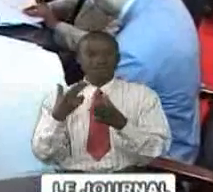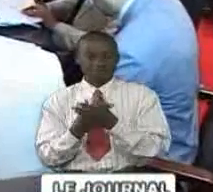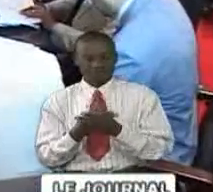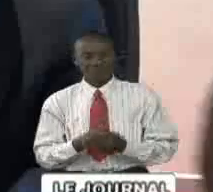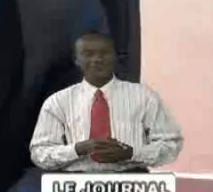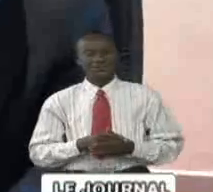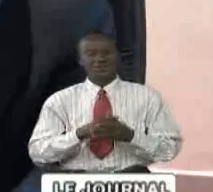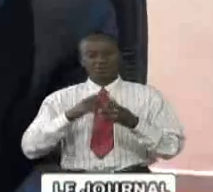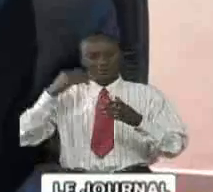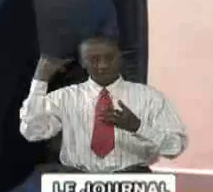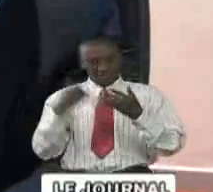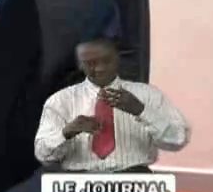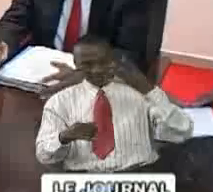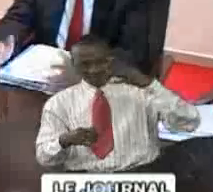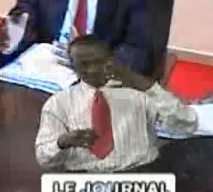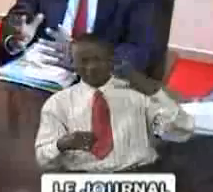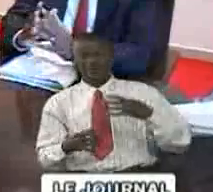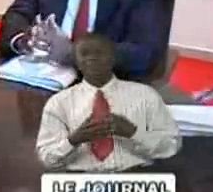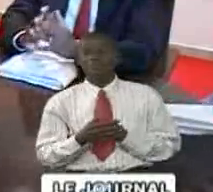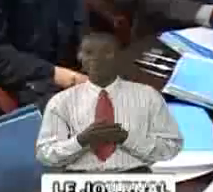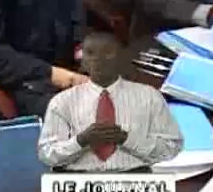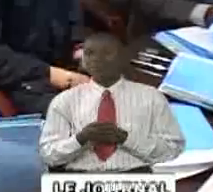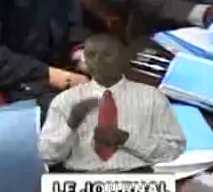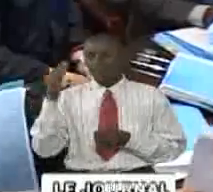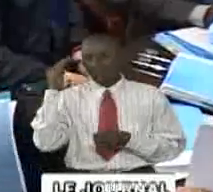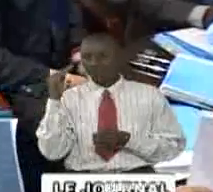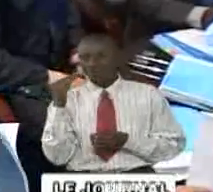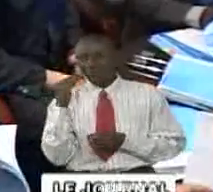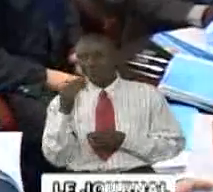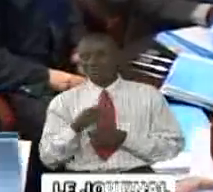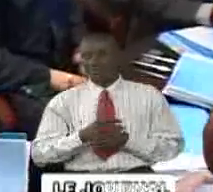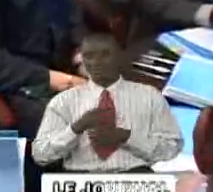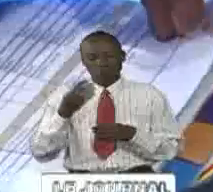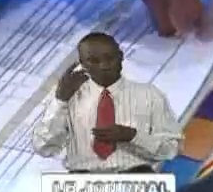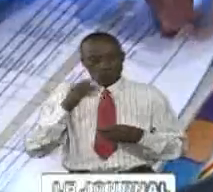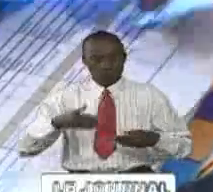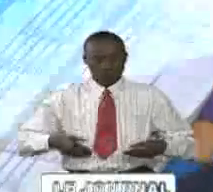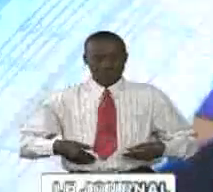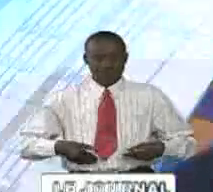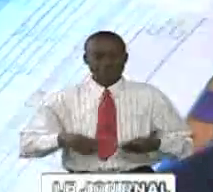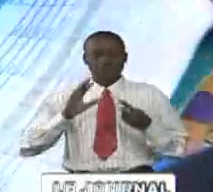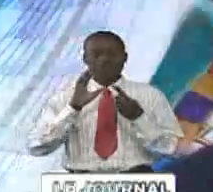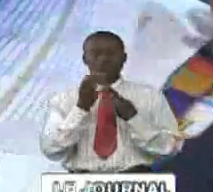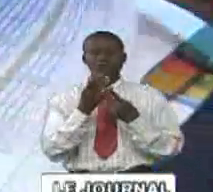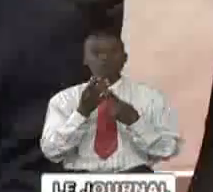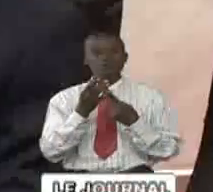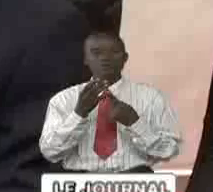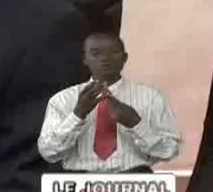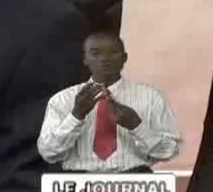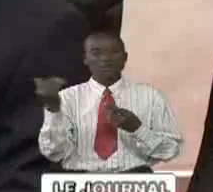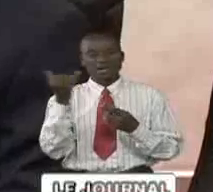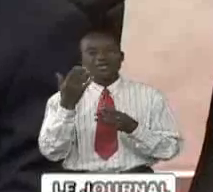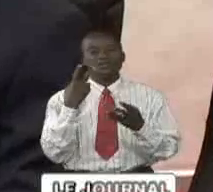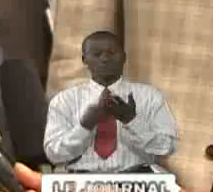dernier point a été présenté par le ministre de la Jeunesse, Culture et Arts, qui